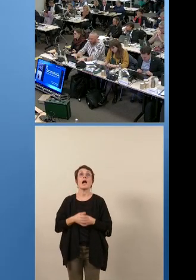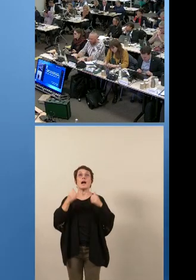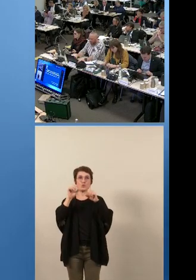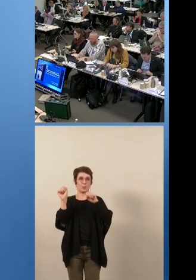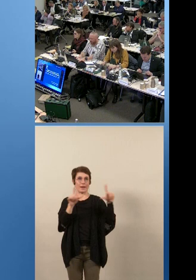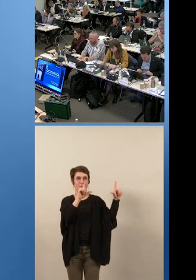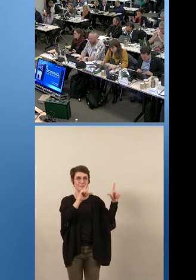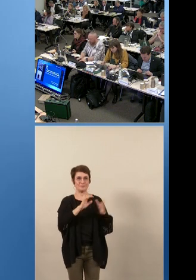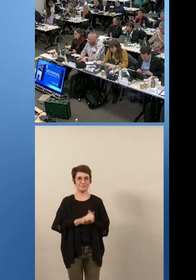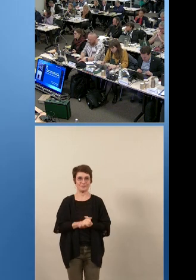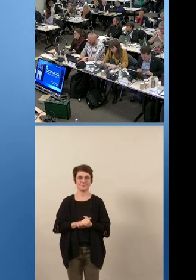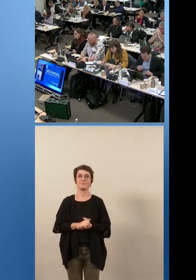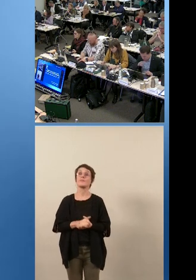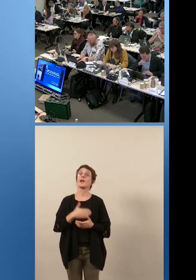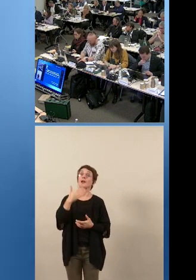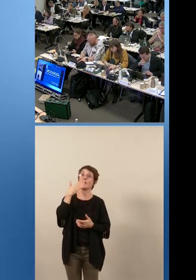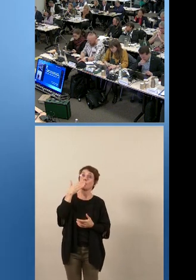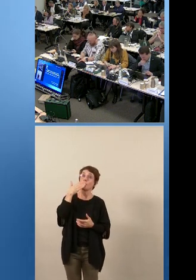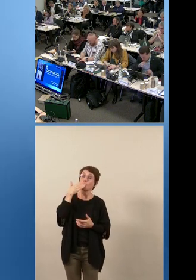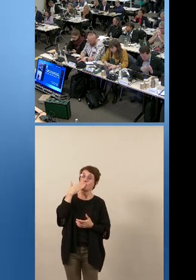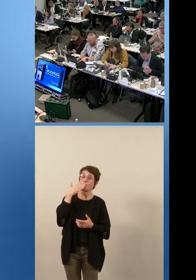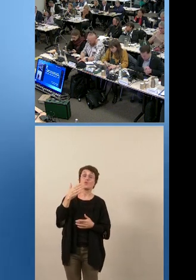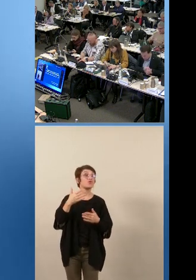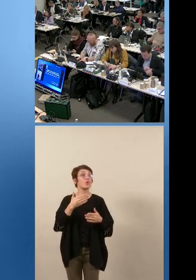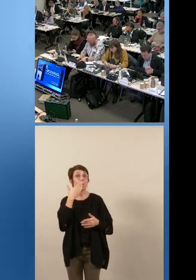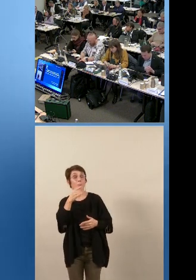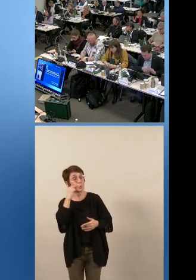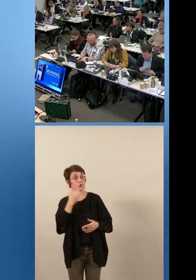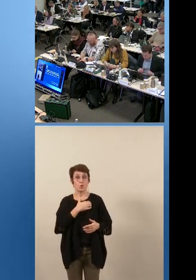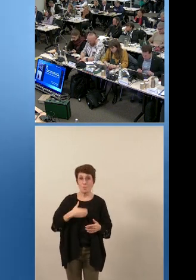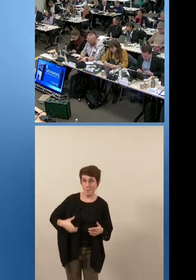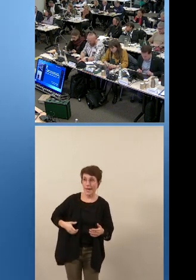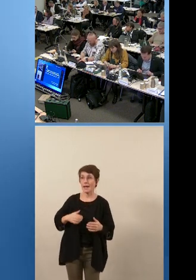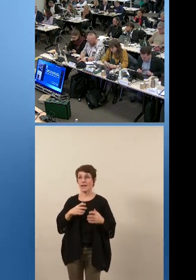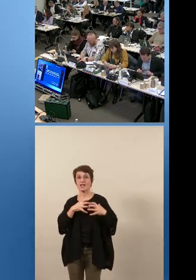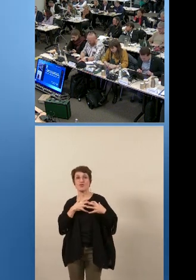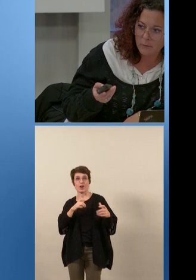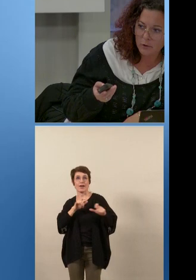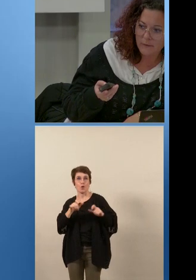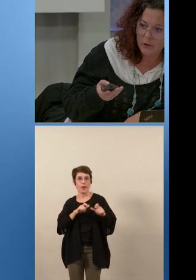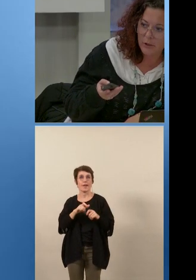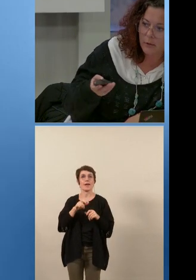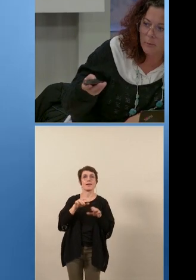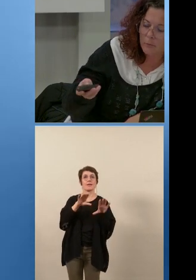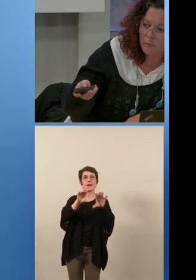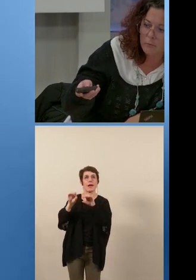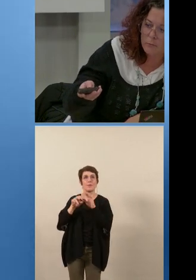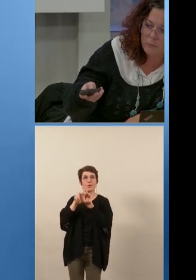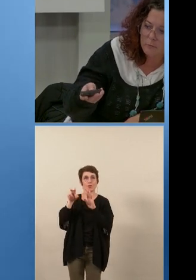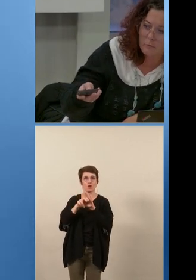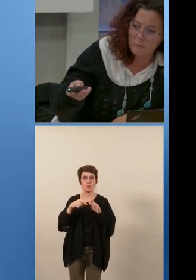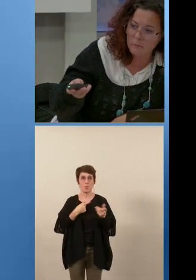merci grenoblois et grenobloise qui nous qui nous écoutent aujourd'hui je attendez je vais essayer de gérer en même